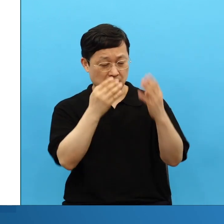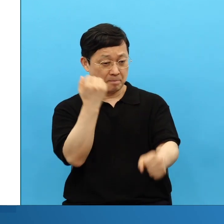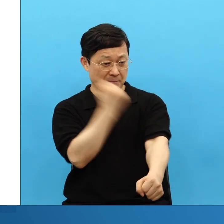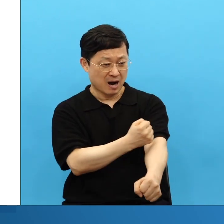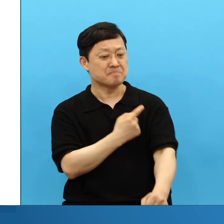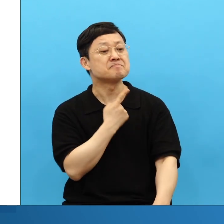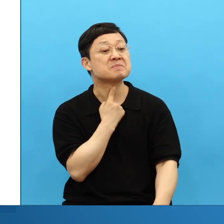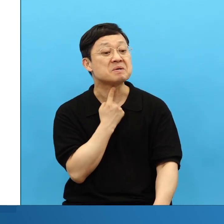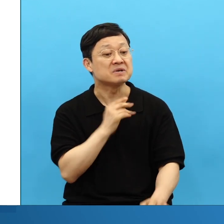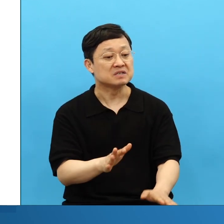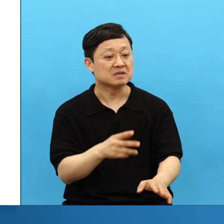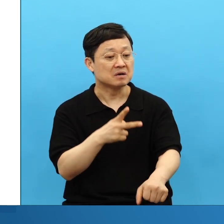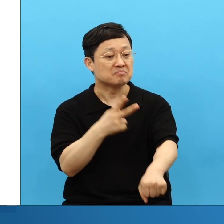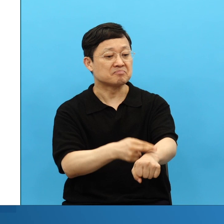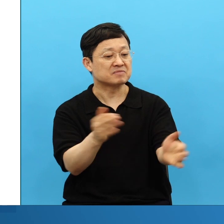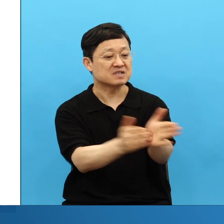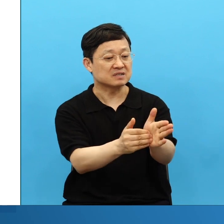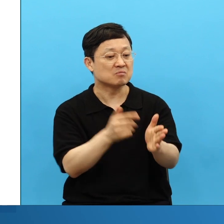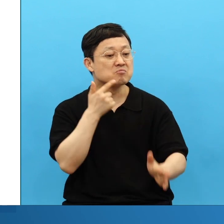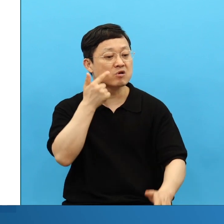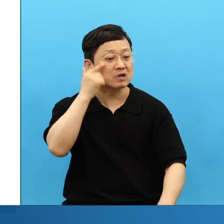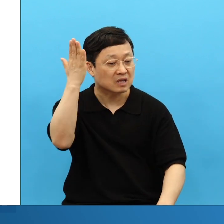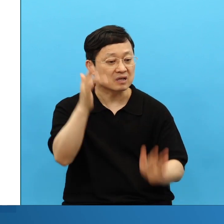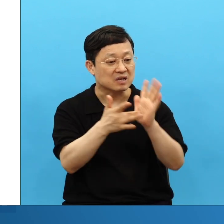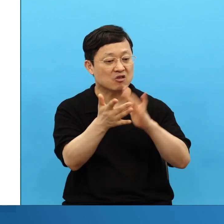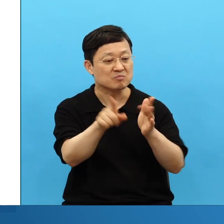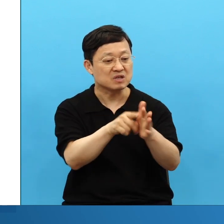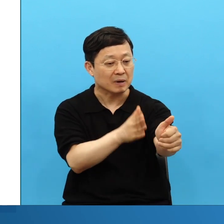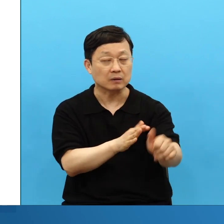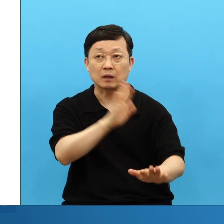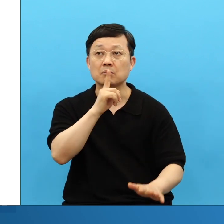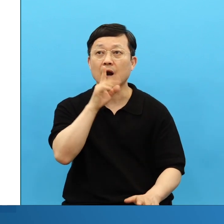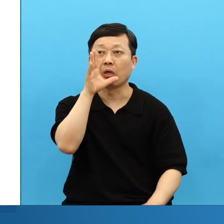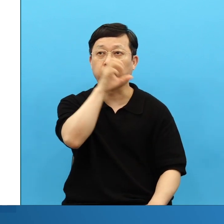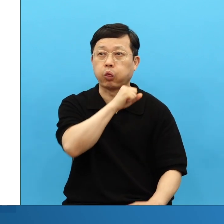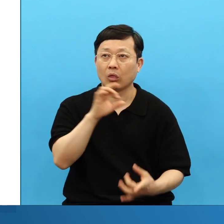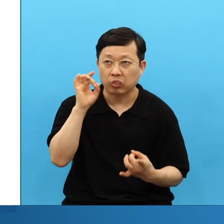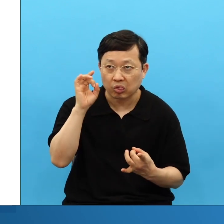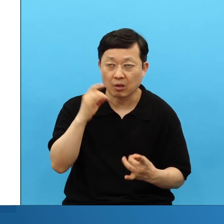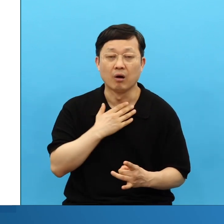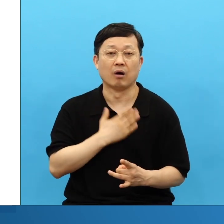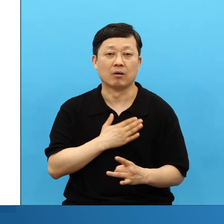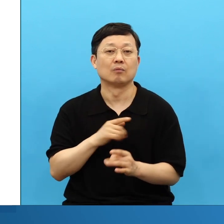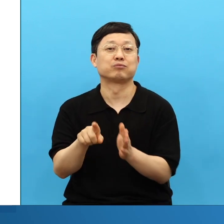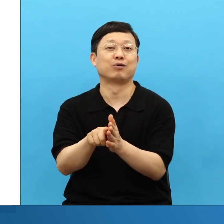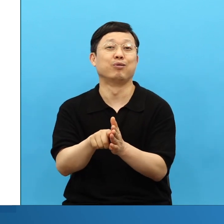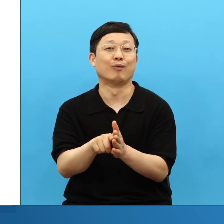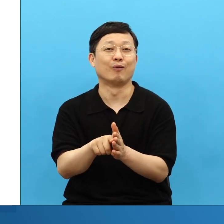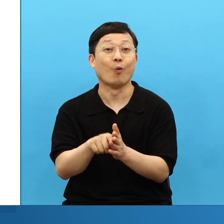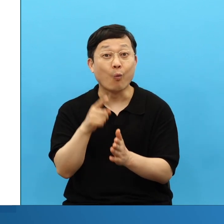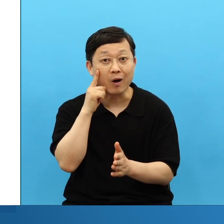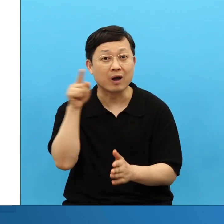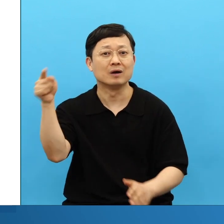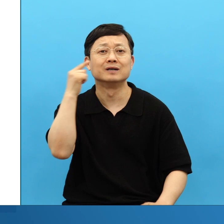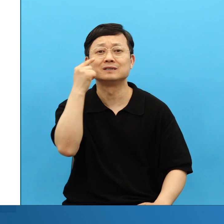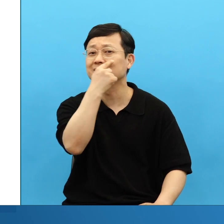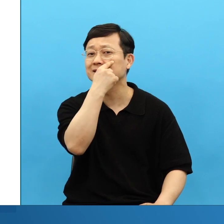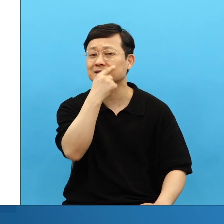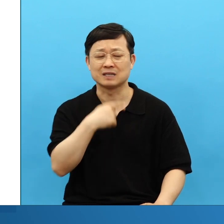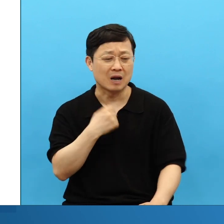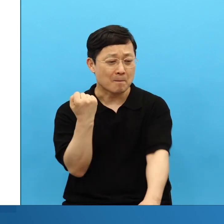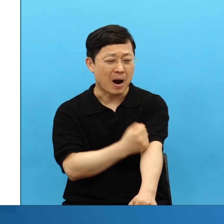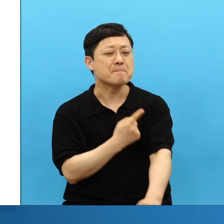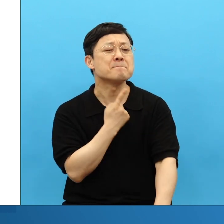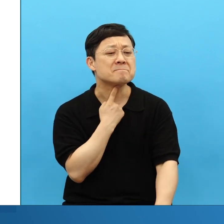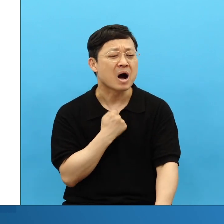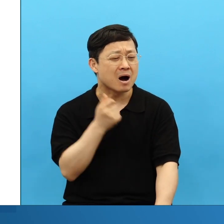이러면 교도소에서 말을 못 합니다. 정인입니다. 그래서 정인이 마약을 하긴 정말 불행한 거죠.